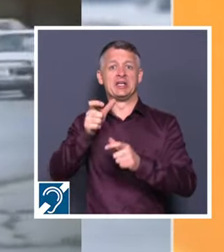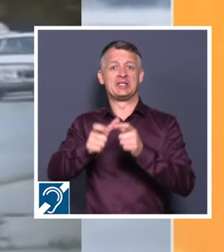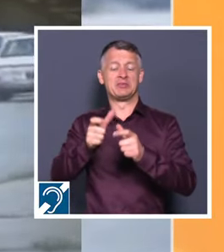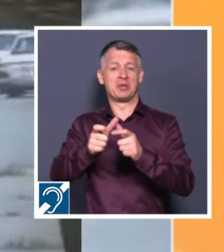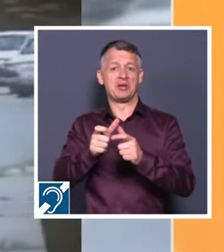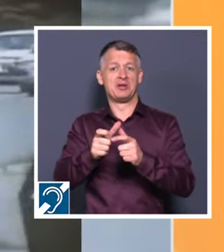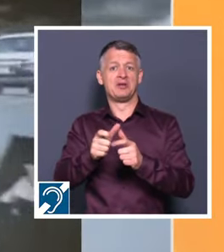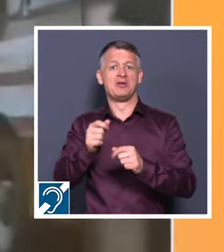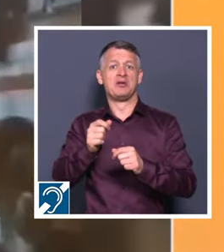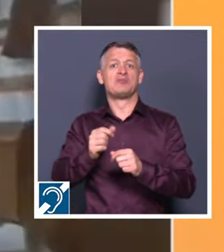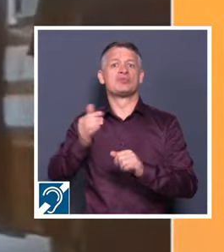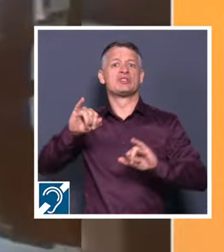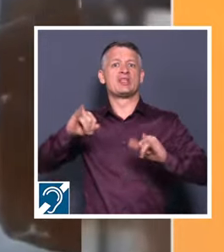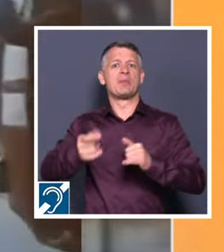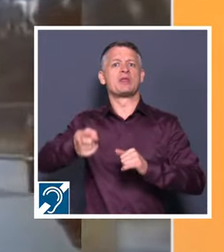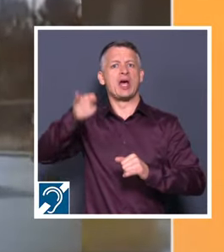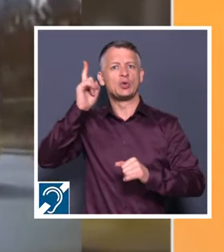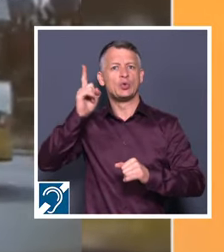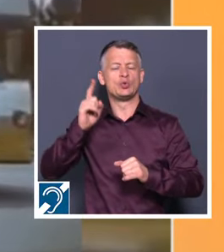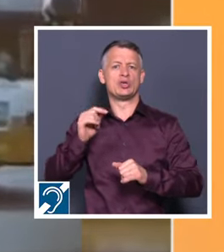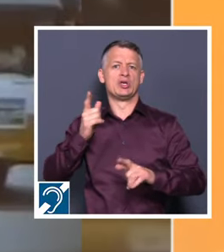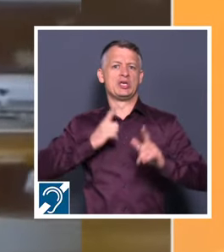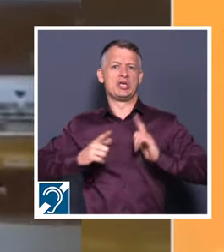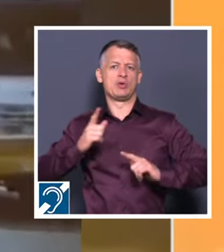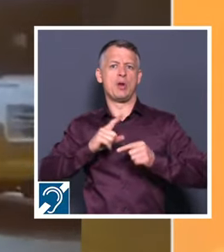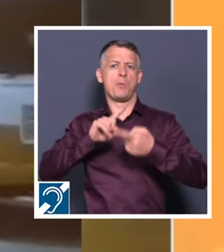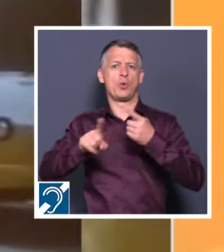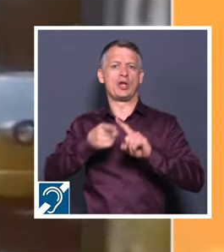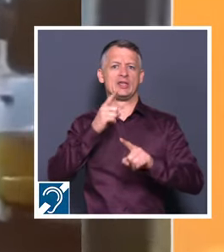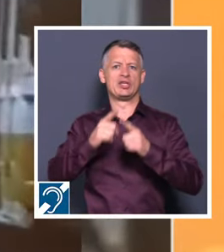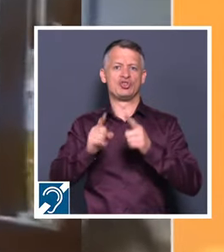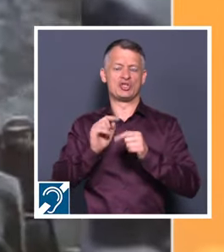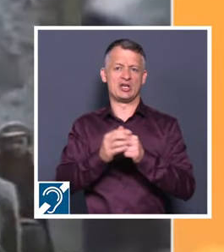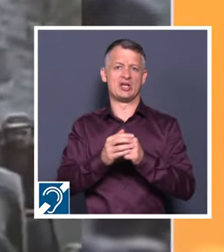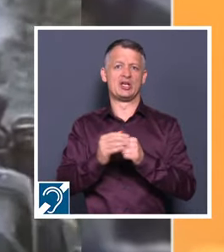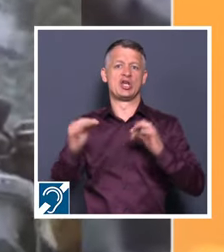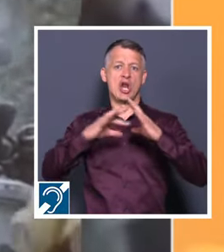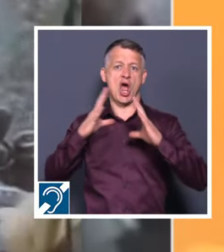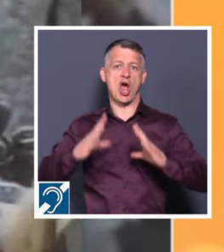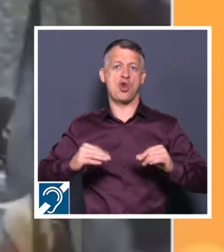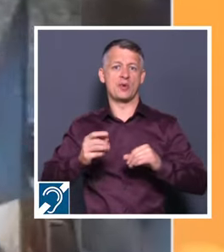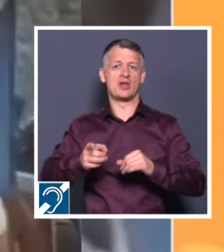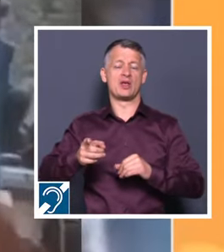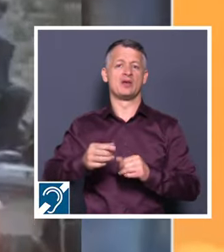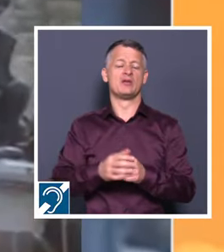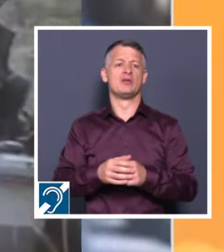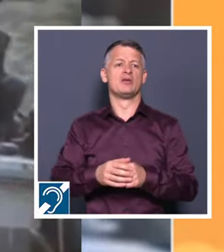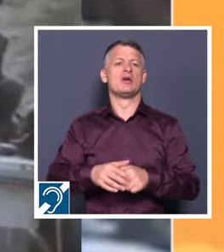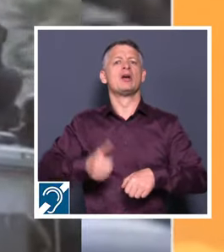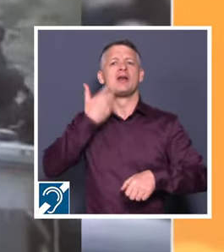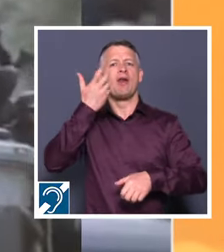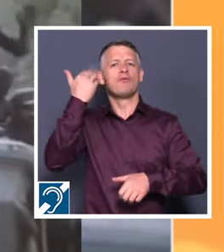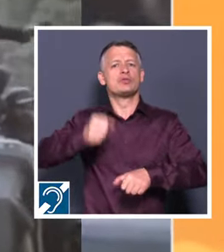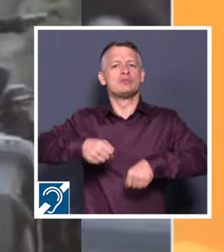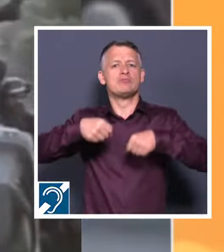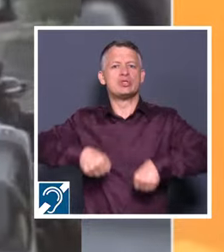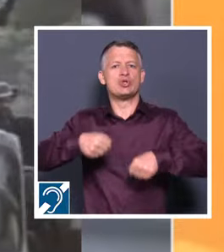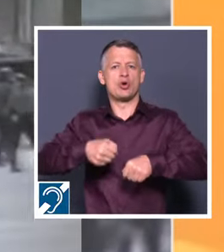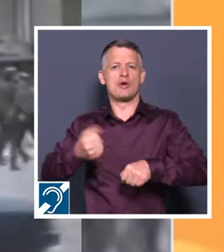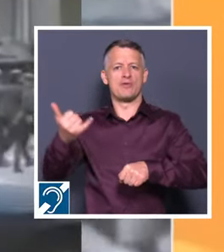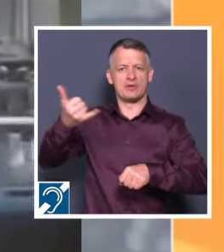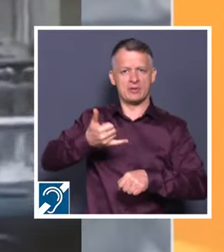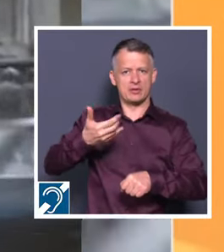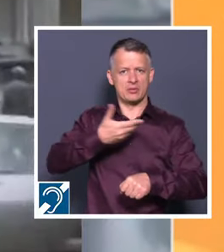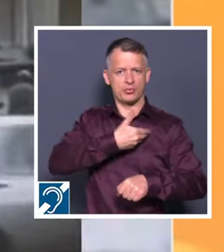despre chinurile politice ale tranziției românești, dar am mai curând încredere în justiția istoriei